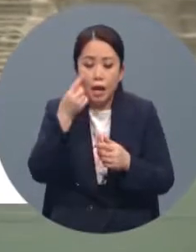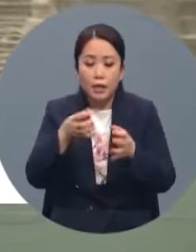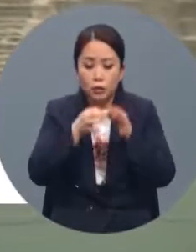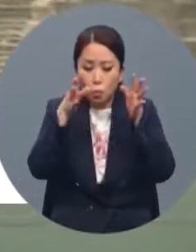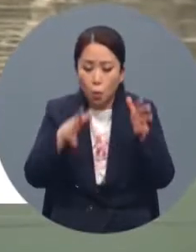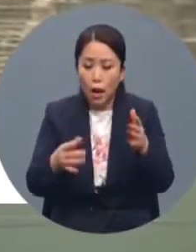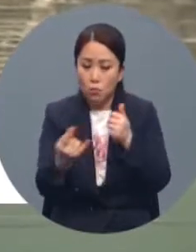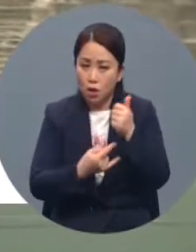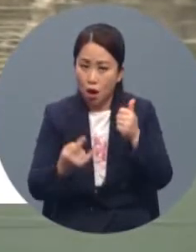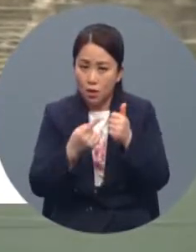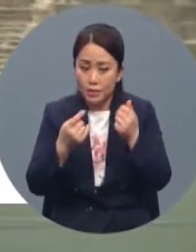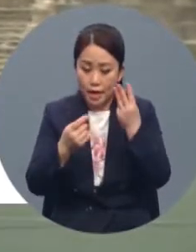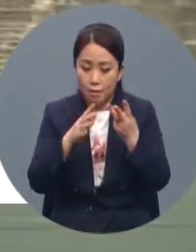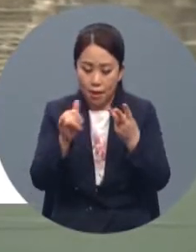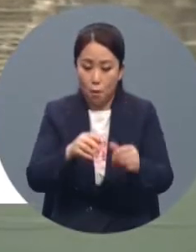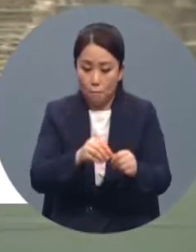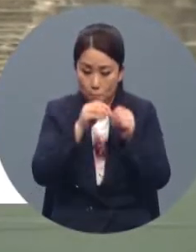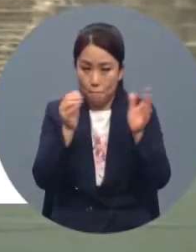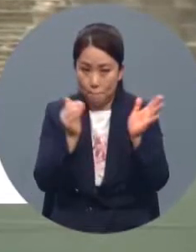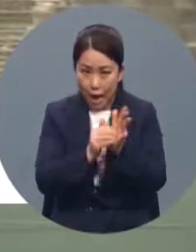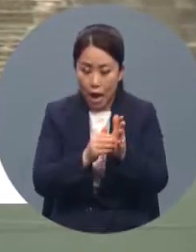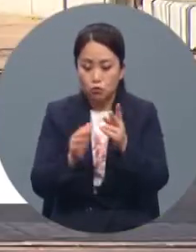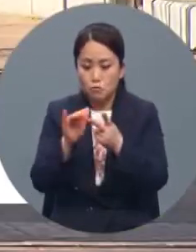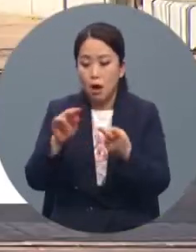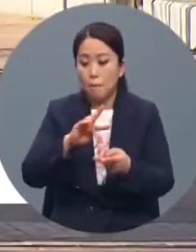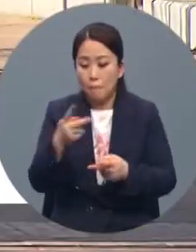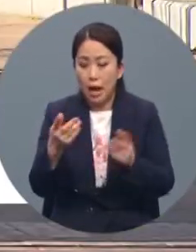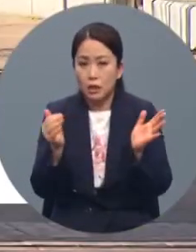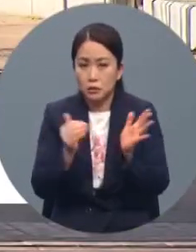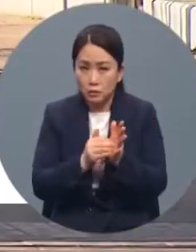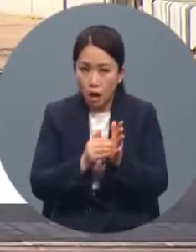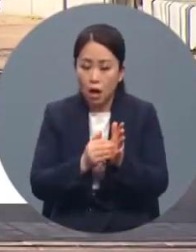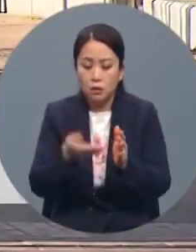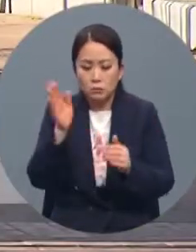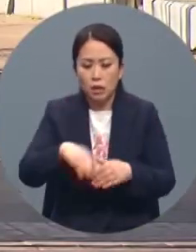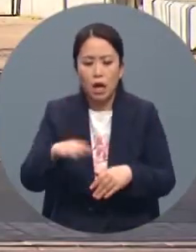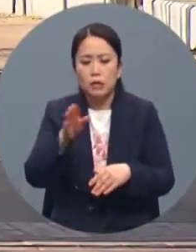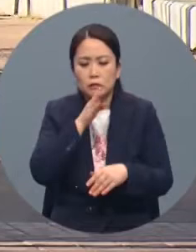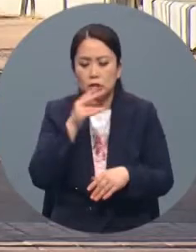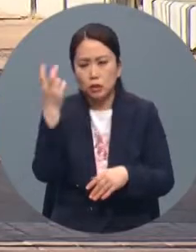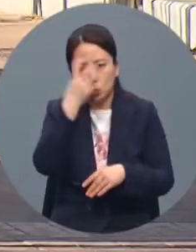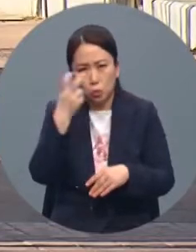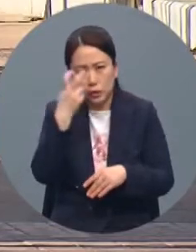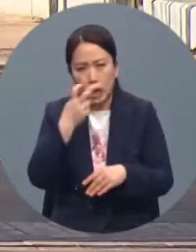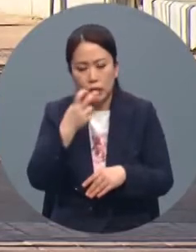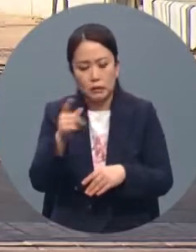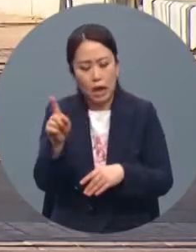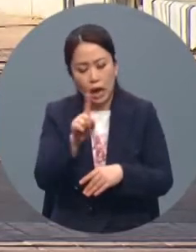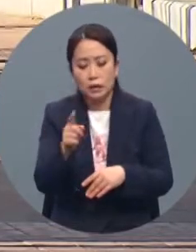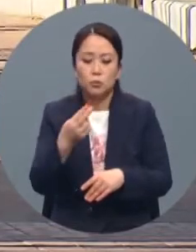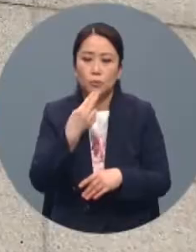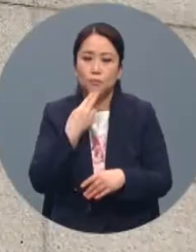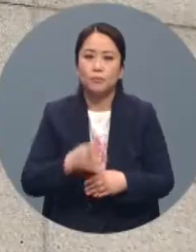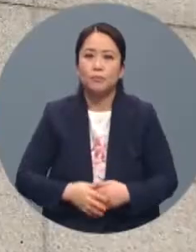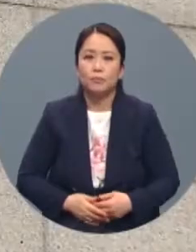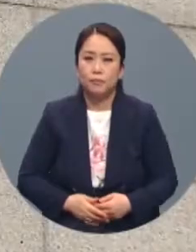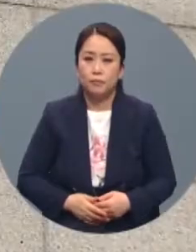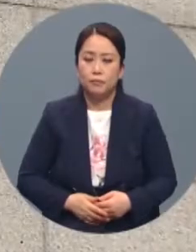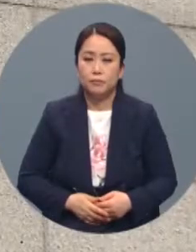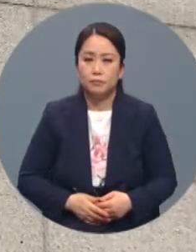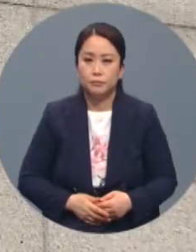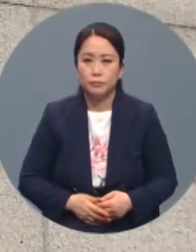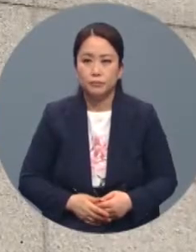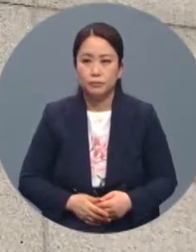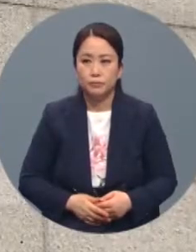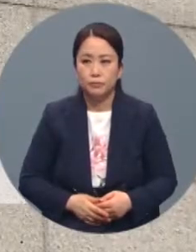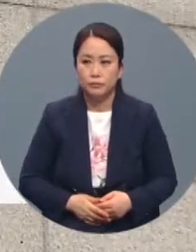위원 3명을 위촉하고 2명을 교체했을 뿐 실제 조사는 한 발자국도 나아가지 못했습니다.